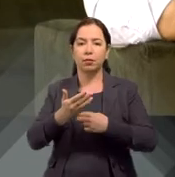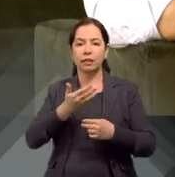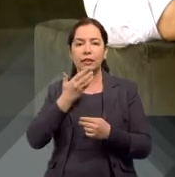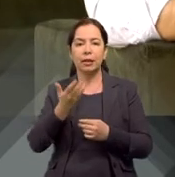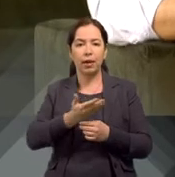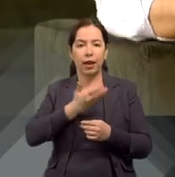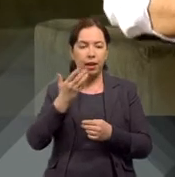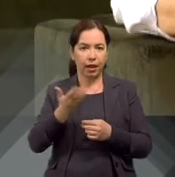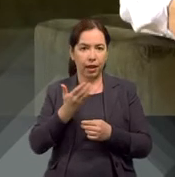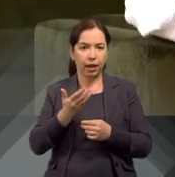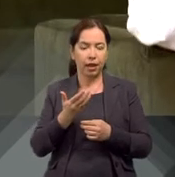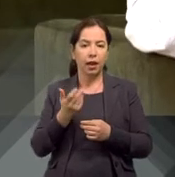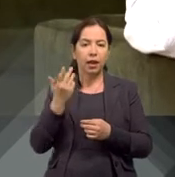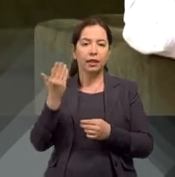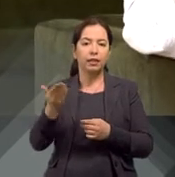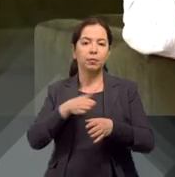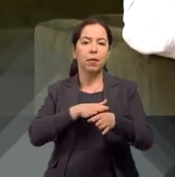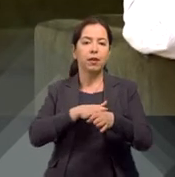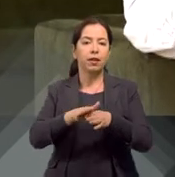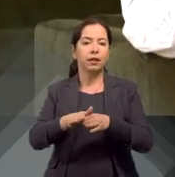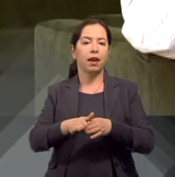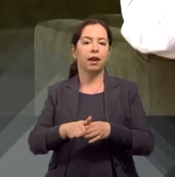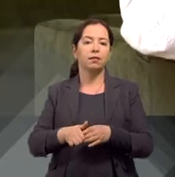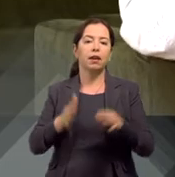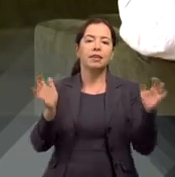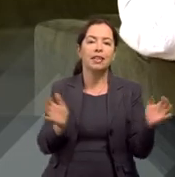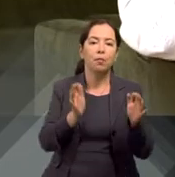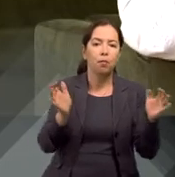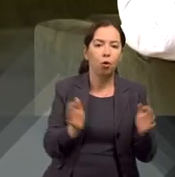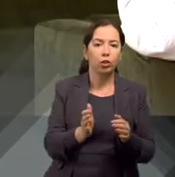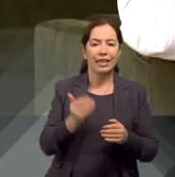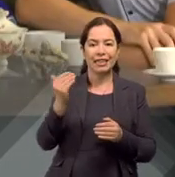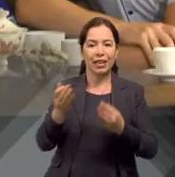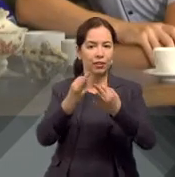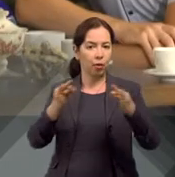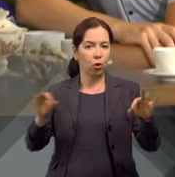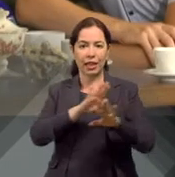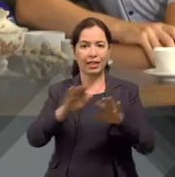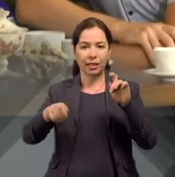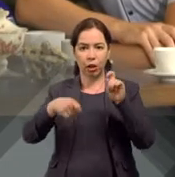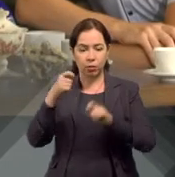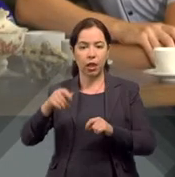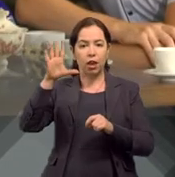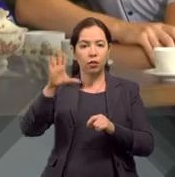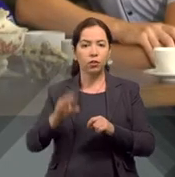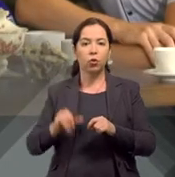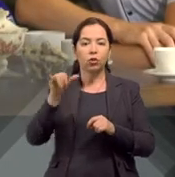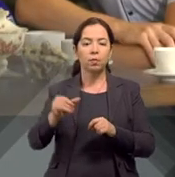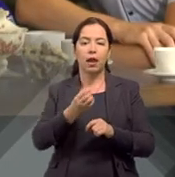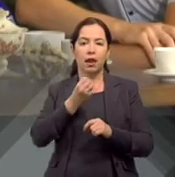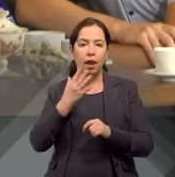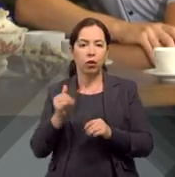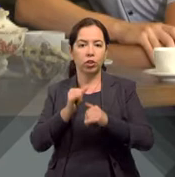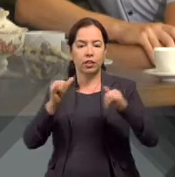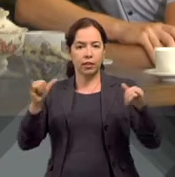прекрасный образ, когда ты охвачен каким-то теплом, но твоя свобода не нарушена. Все в тебе хорошее расцветает